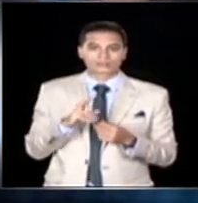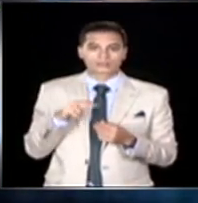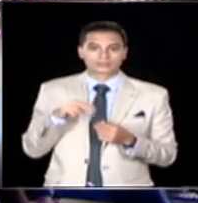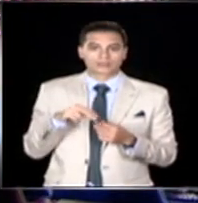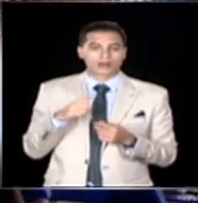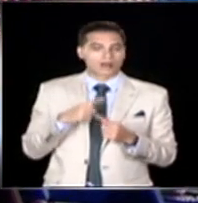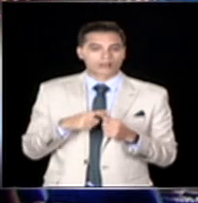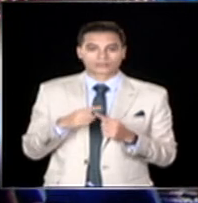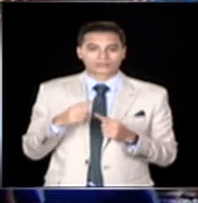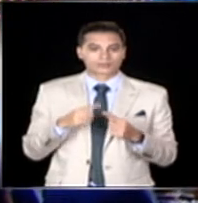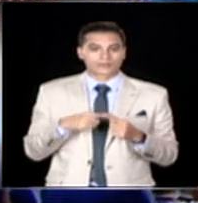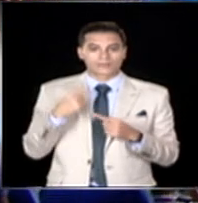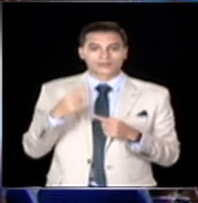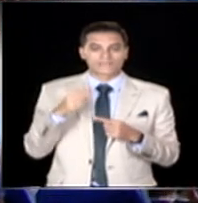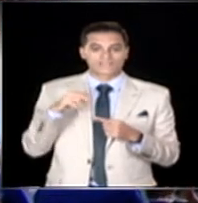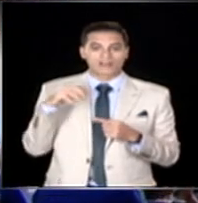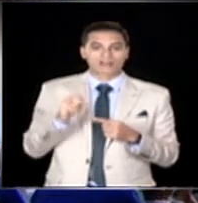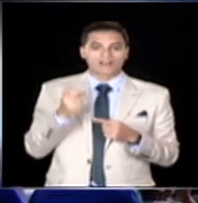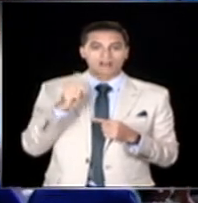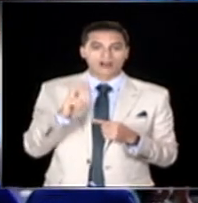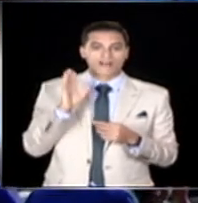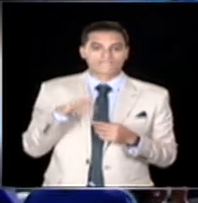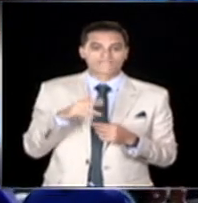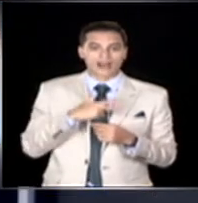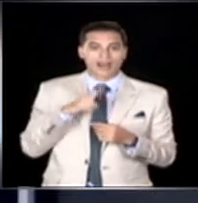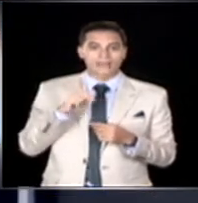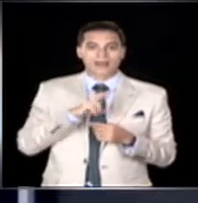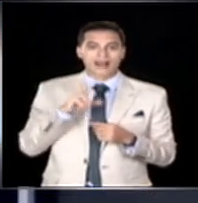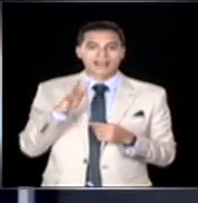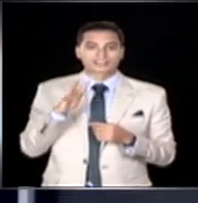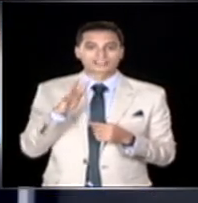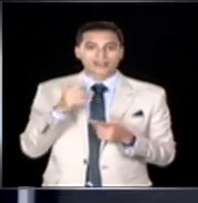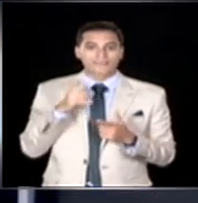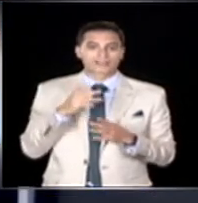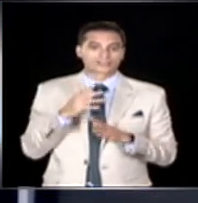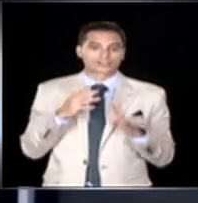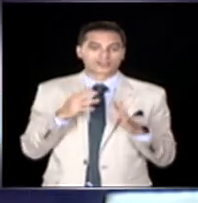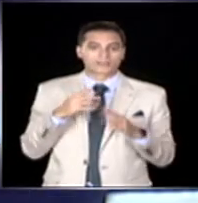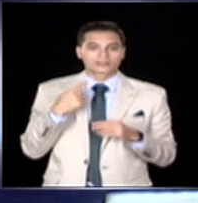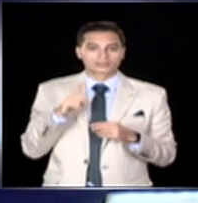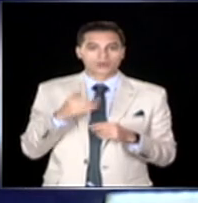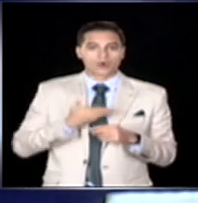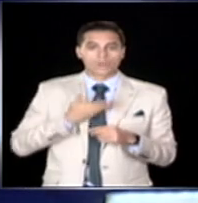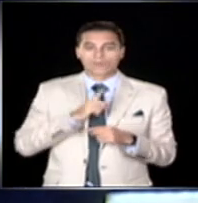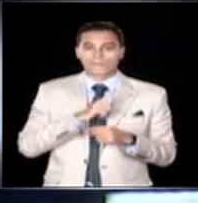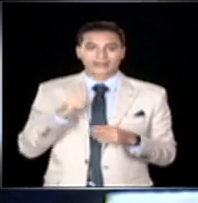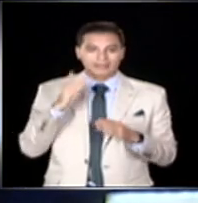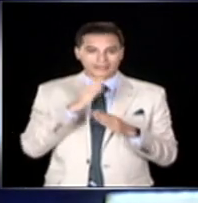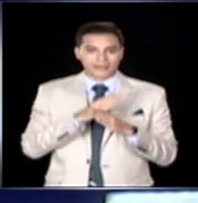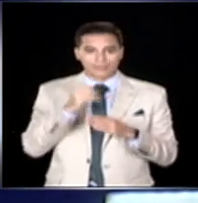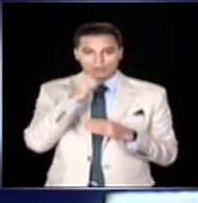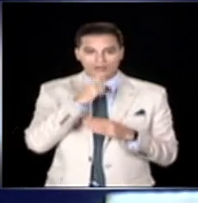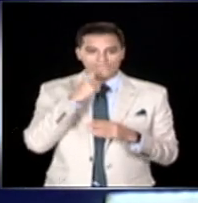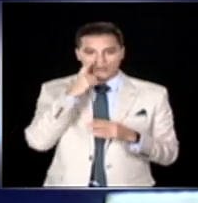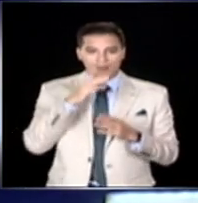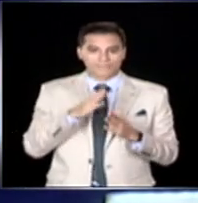8. غلط. في أي قارة تقع هضبة الأبلاش؟ أمريكا الشمالية. صح. عمره ما يغيب هي أغنية الفنان مصري